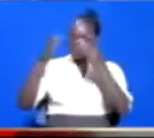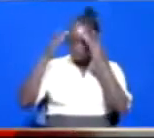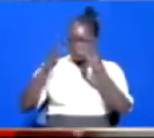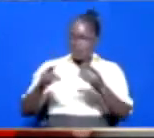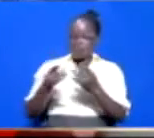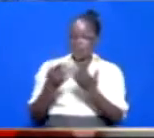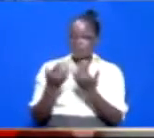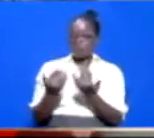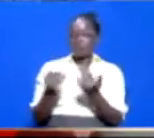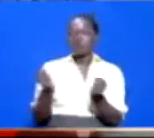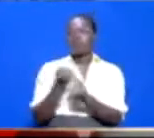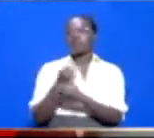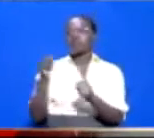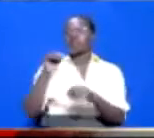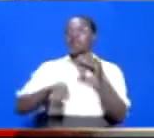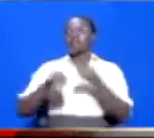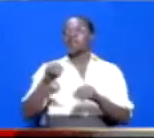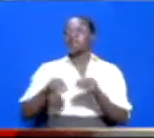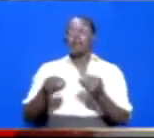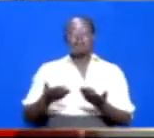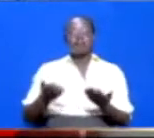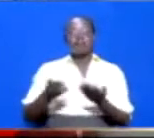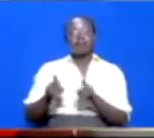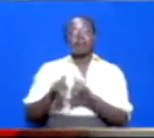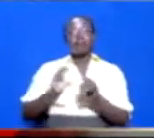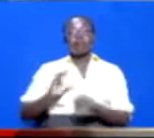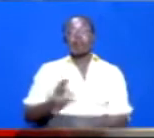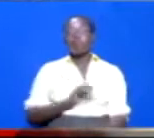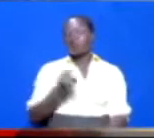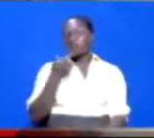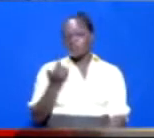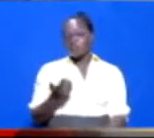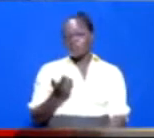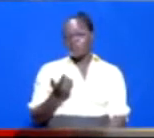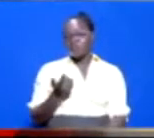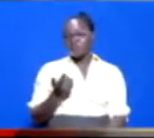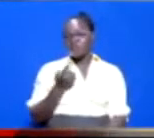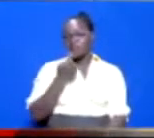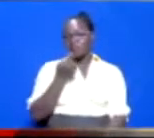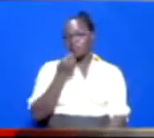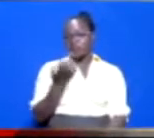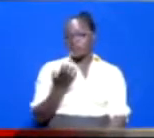saizi hatuwezi tukaenda referendum. Hiyo tume yenyewe tena wamesema hawana uhakika kwamba wanaweza